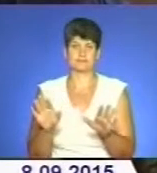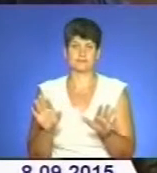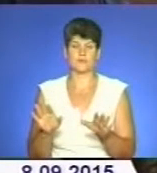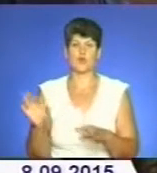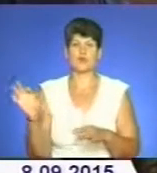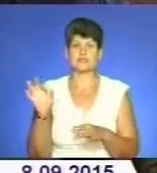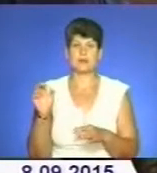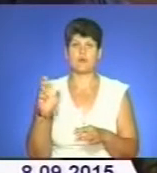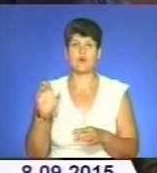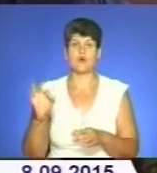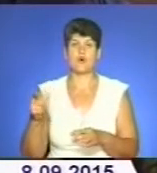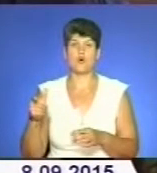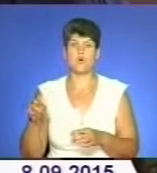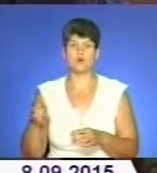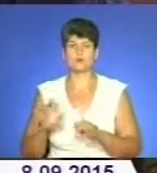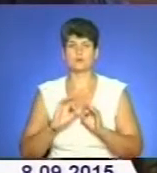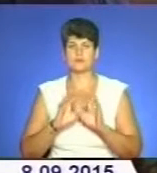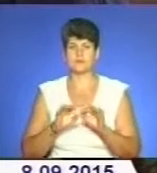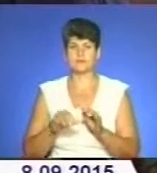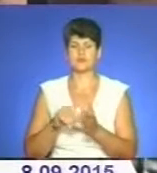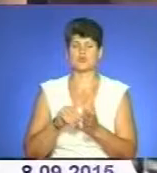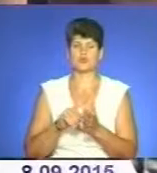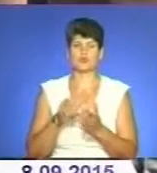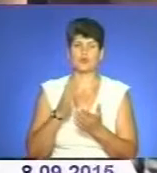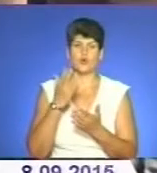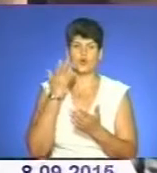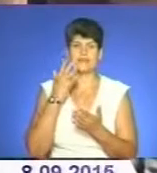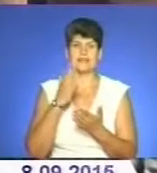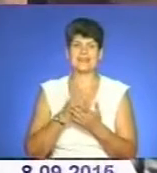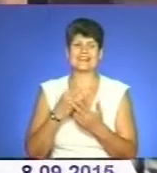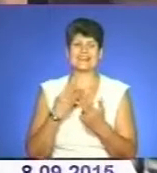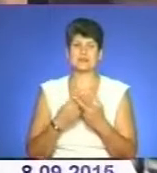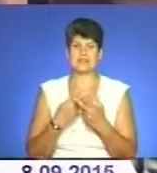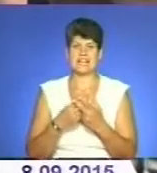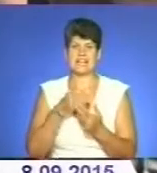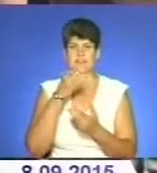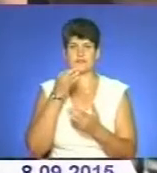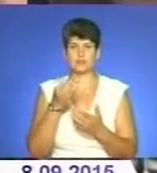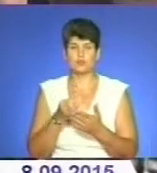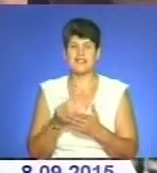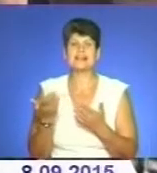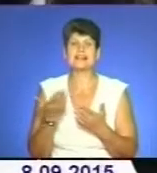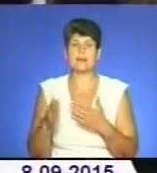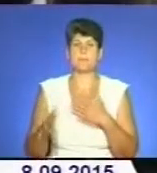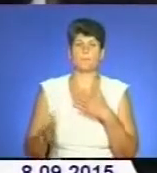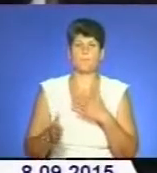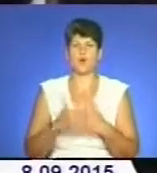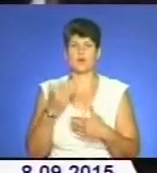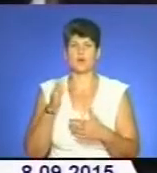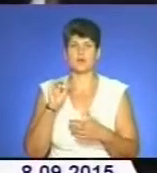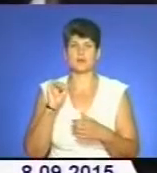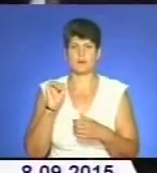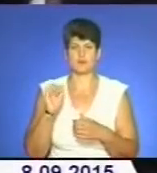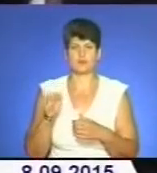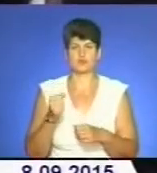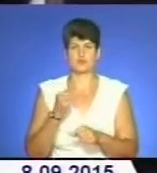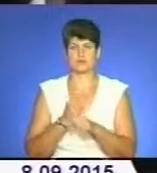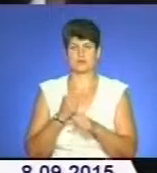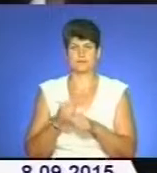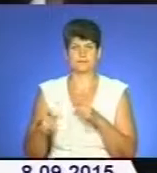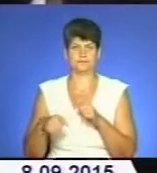Богомол розповів присутнім, коли настає кримінальна відповідальність для неповнолітніх та які покарання нестимуть вони за скоєння